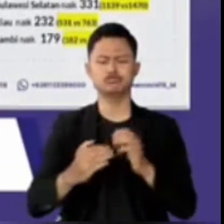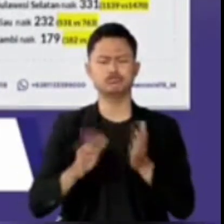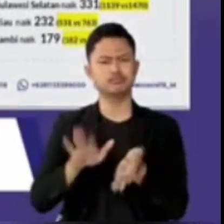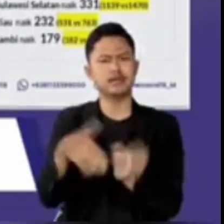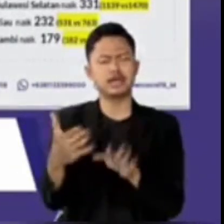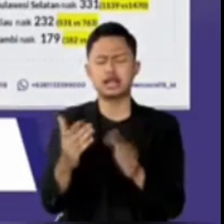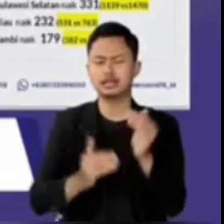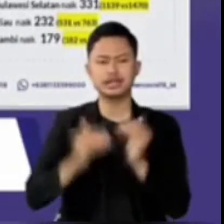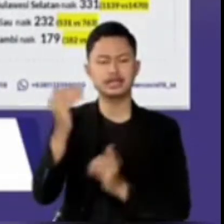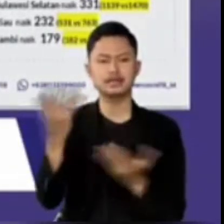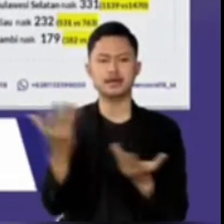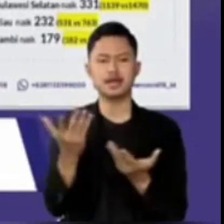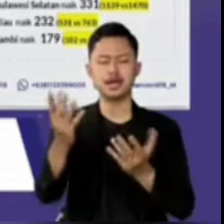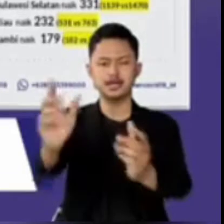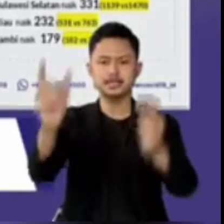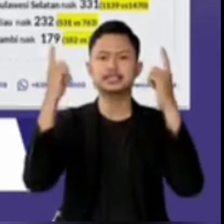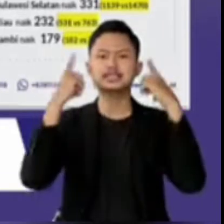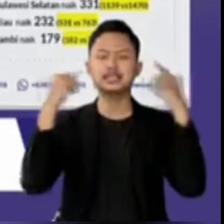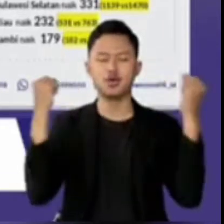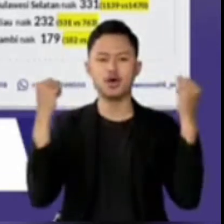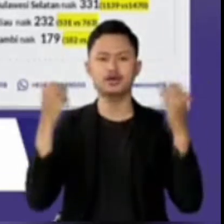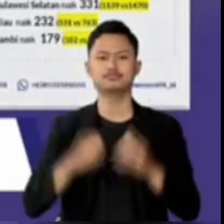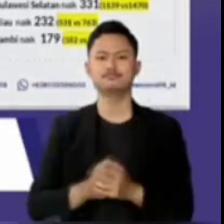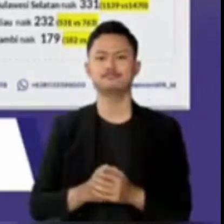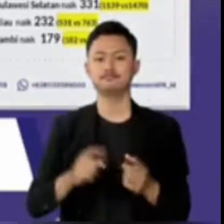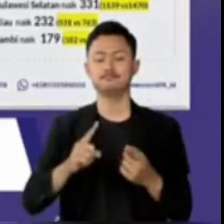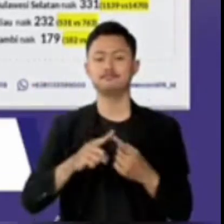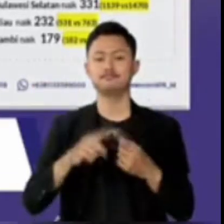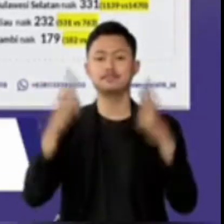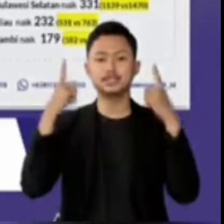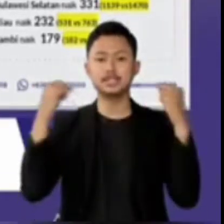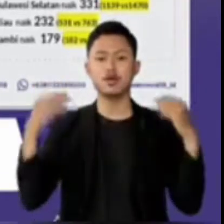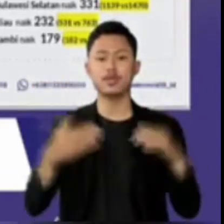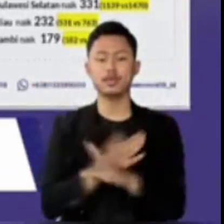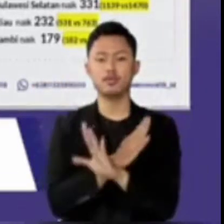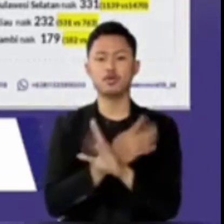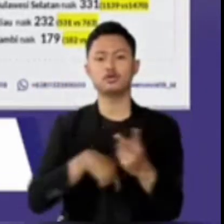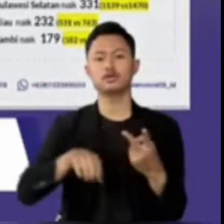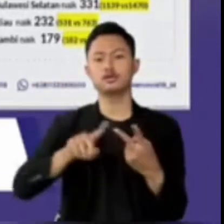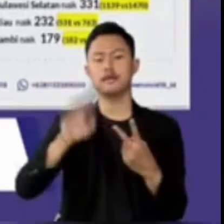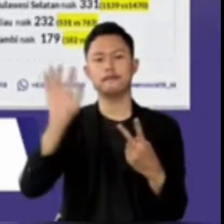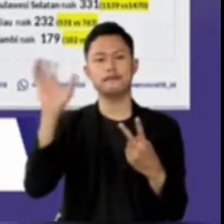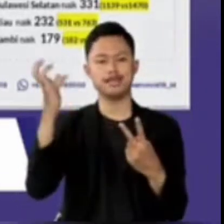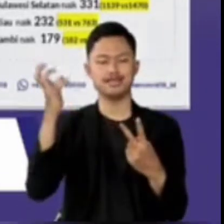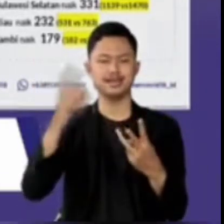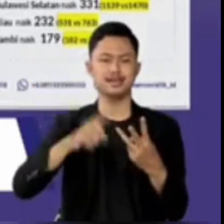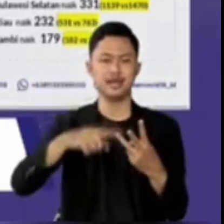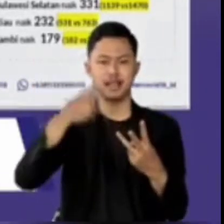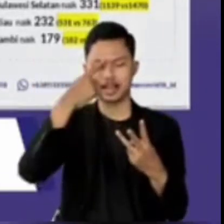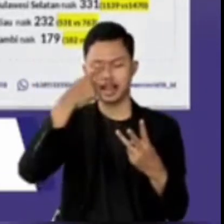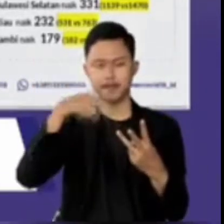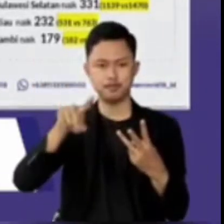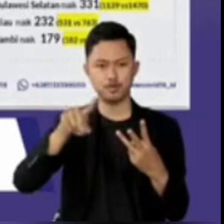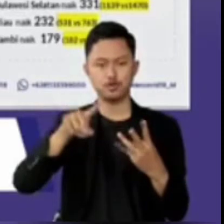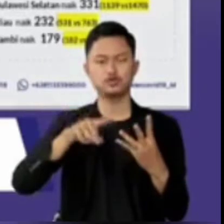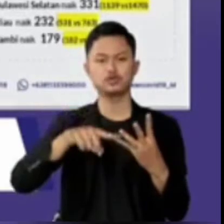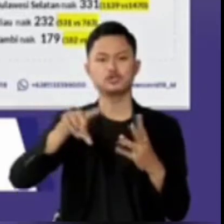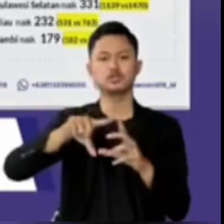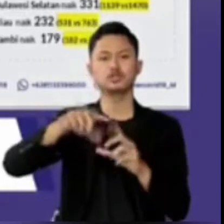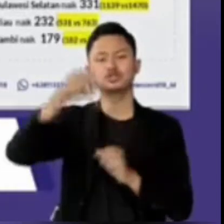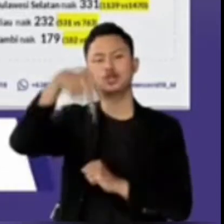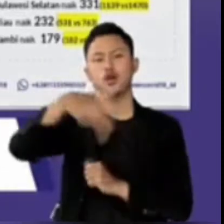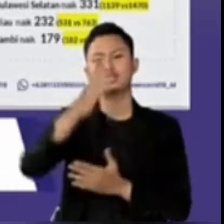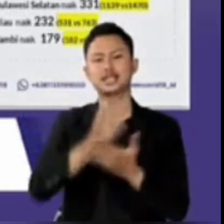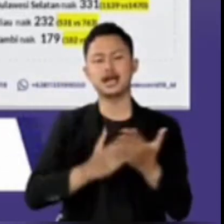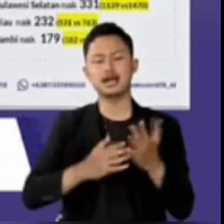antaranya berasal dari Pulau Jawa, yaitu Jawa Timur, Banten, Lampung, Sulawesi Tengah, dan